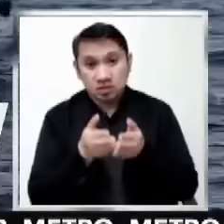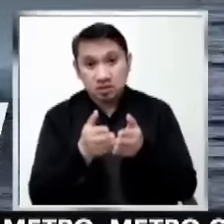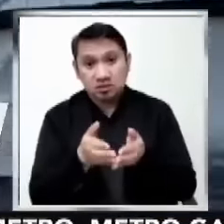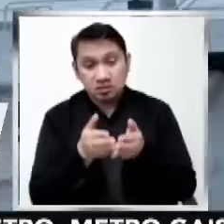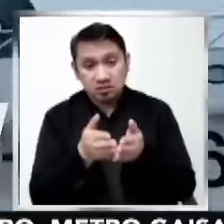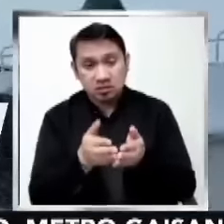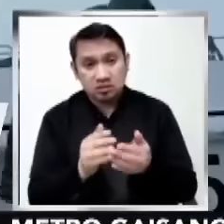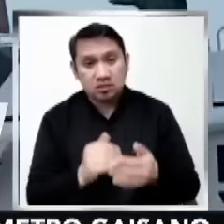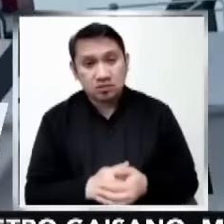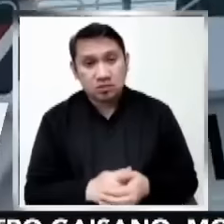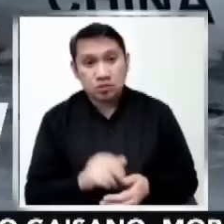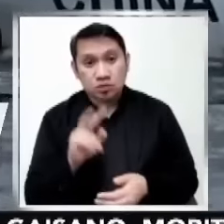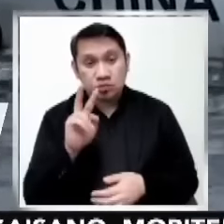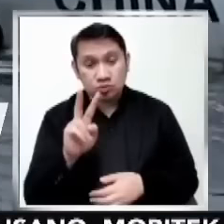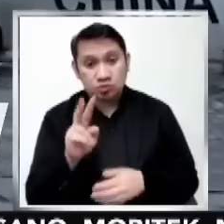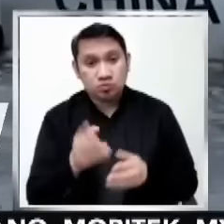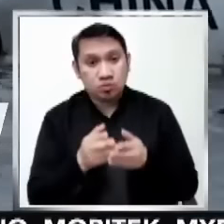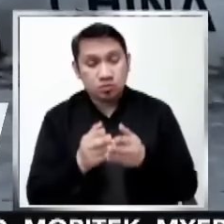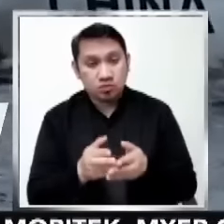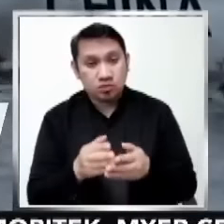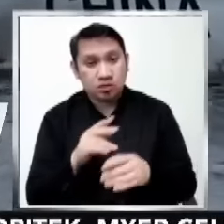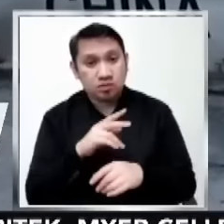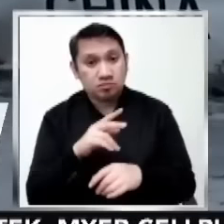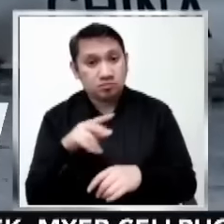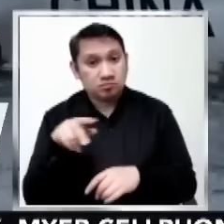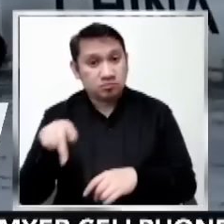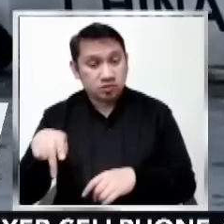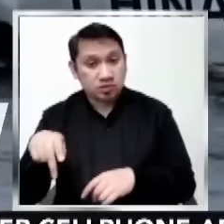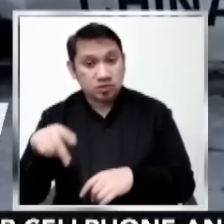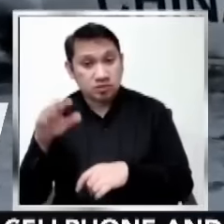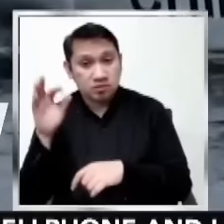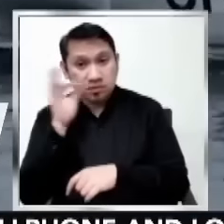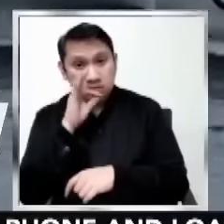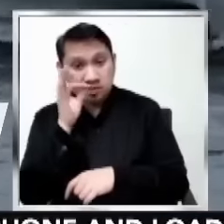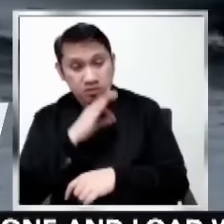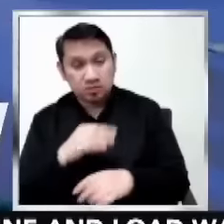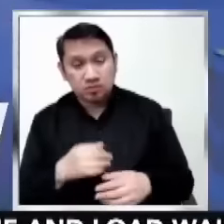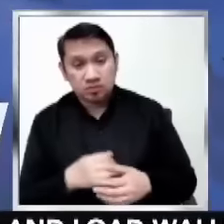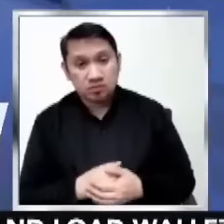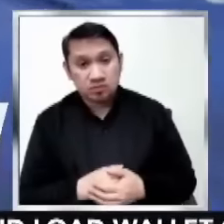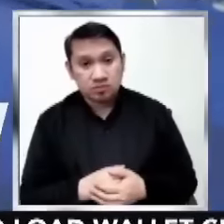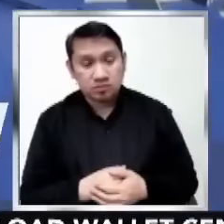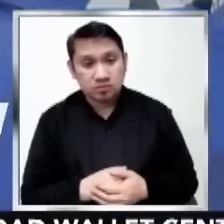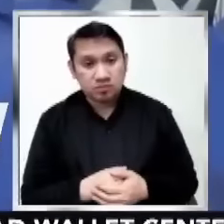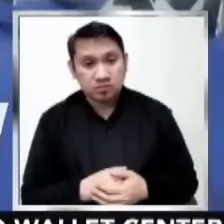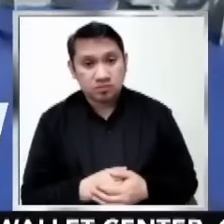dalawang barko ng Philippine Coast Guard at ang ini-escorta nilang dalawang resupply ships.